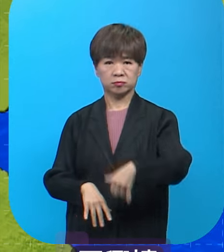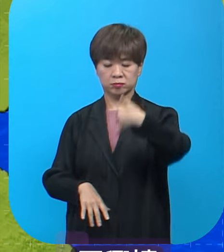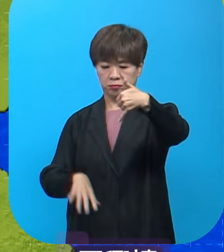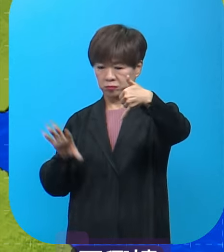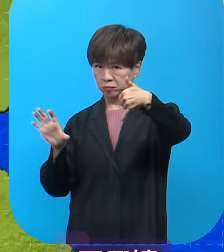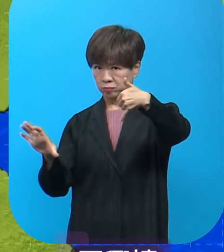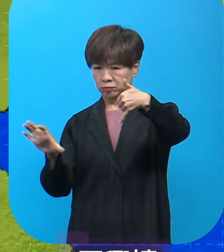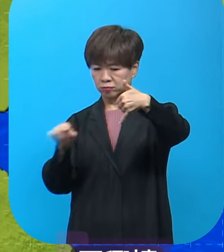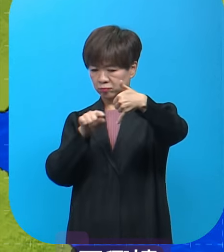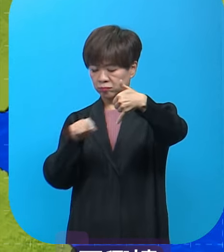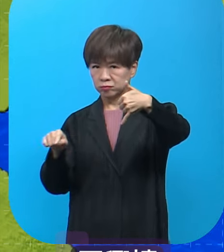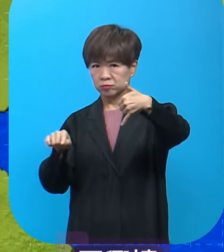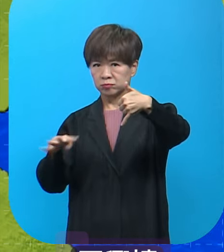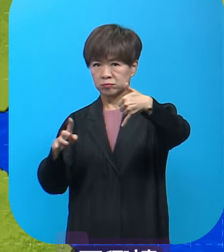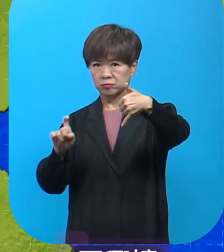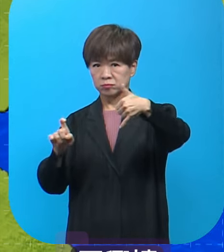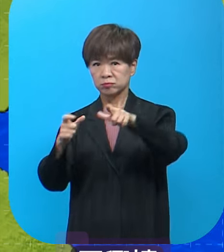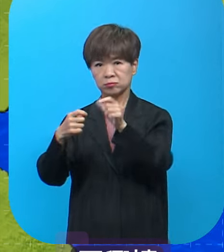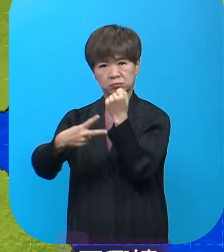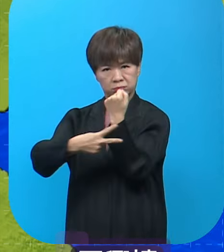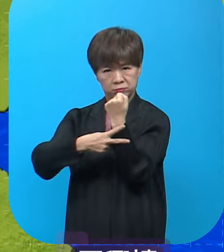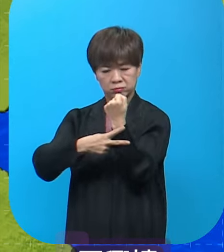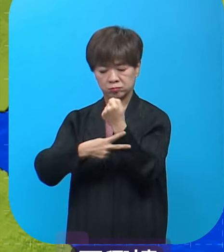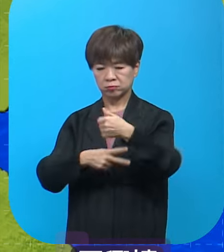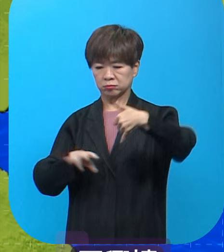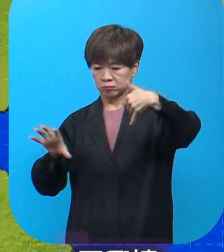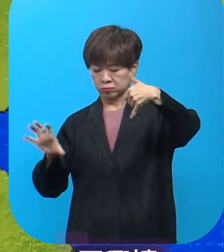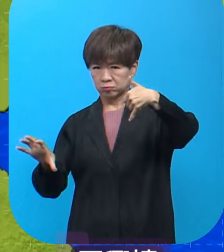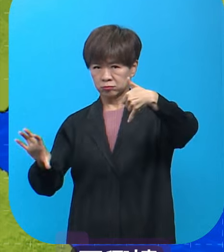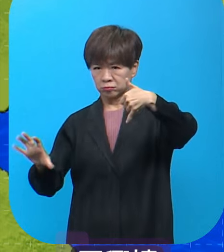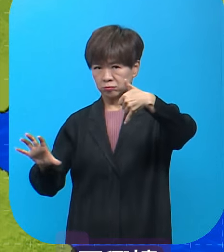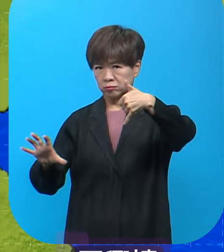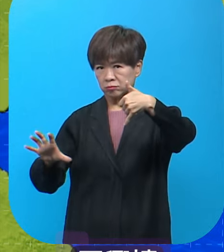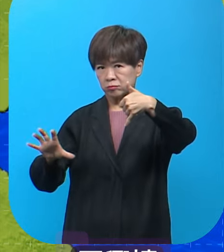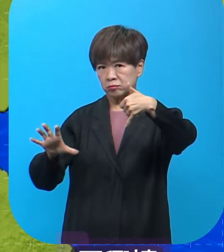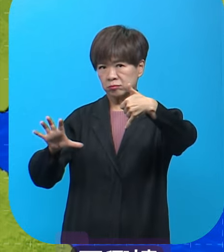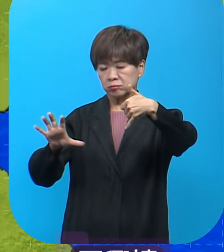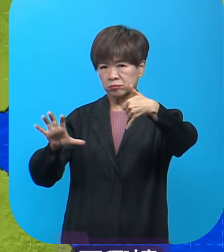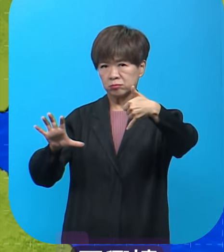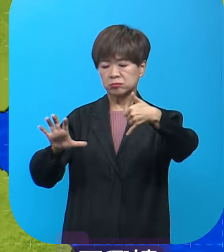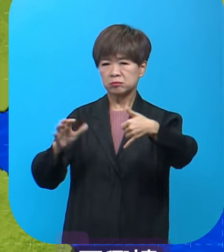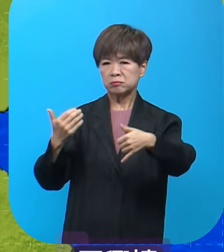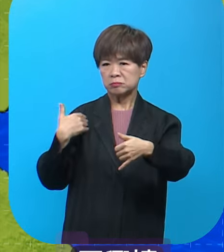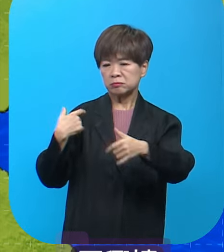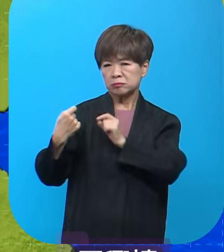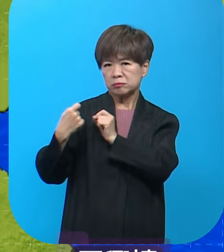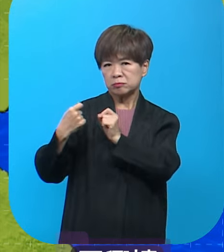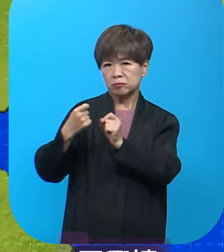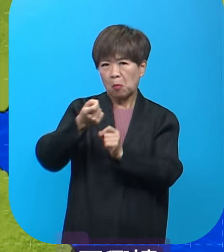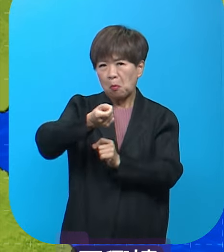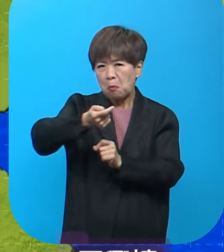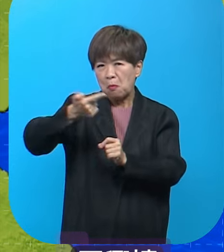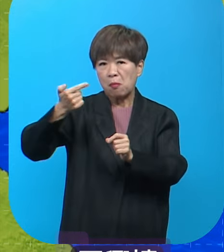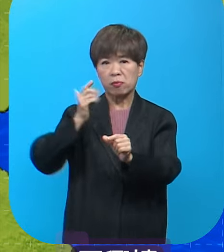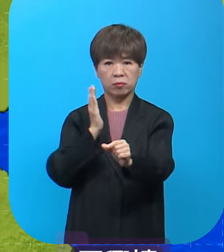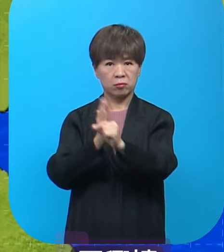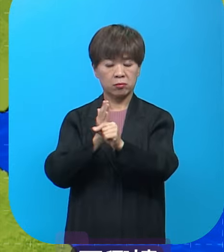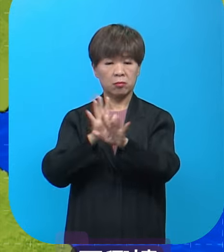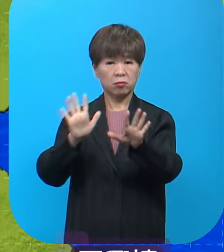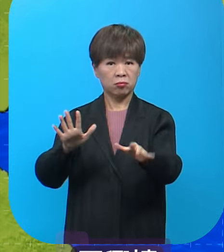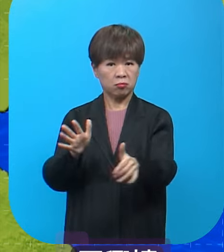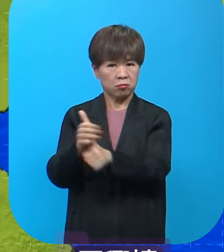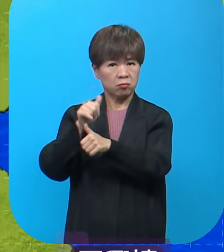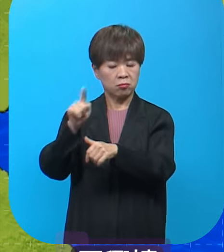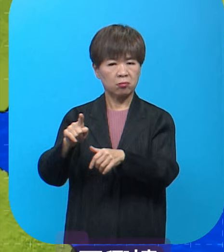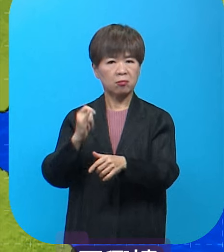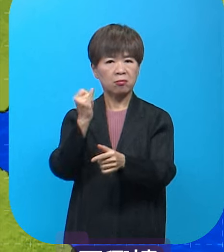方大约410公里的海面上。在过去一段时间，它的强度有略微增强，目前净中心风速为